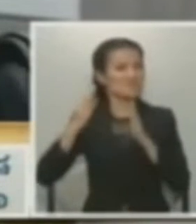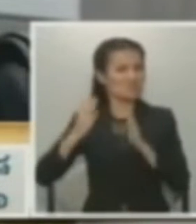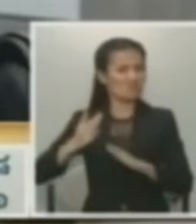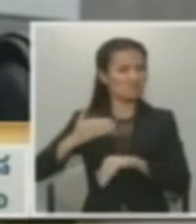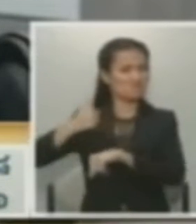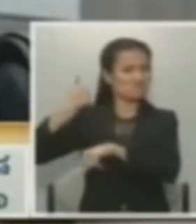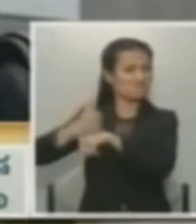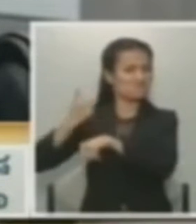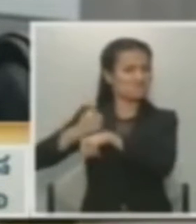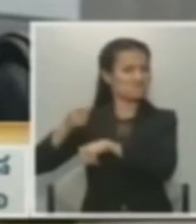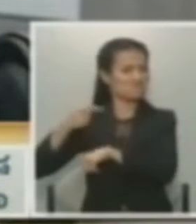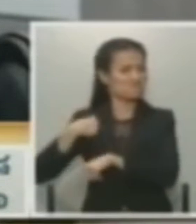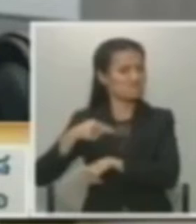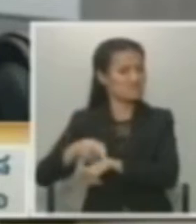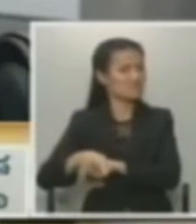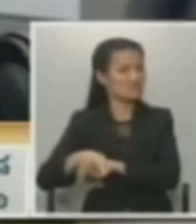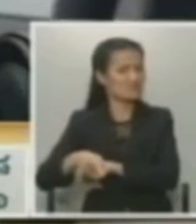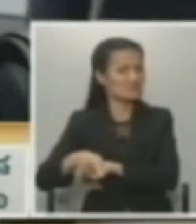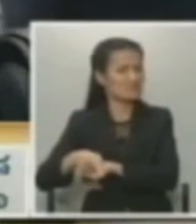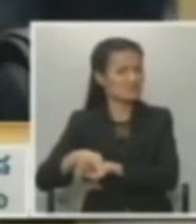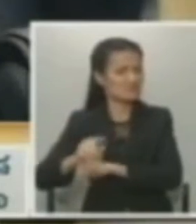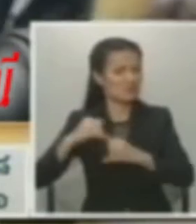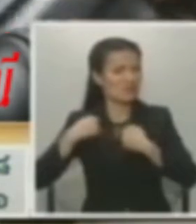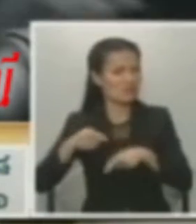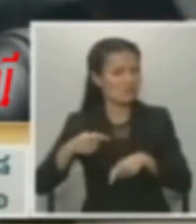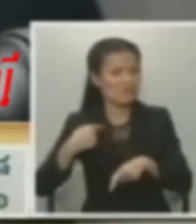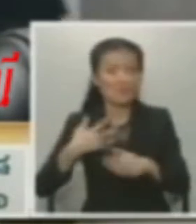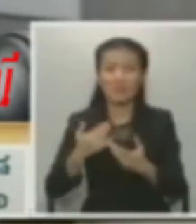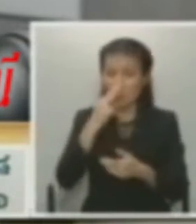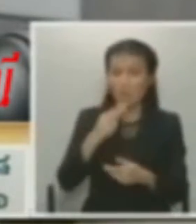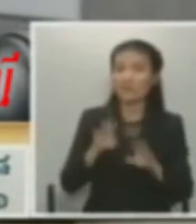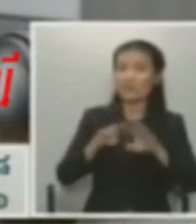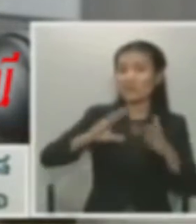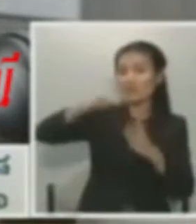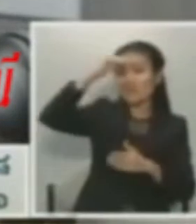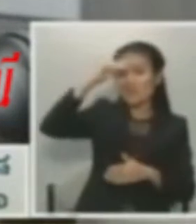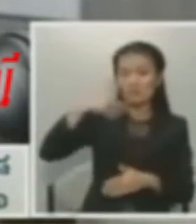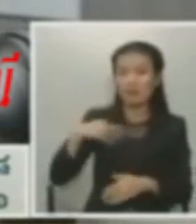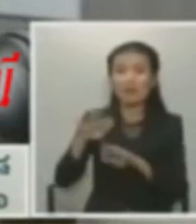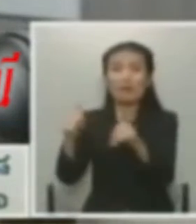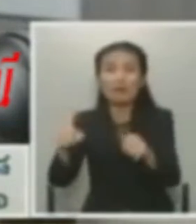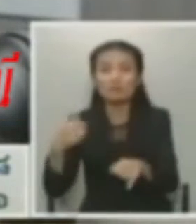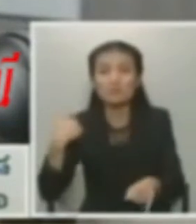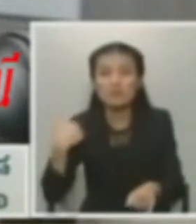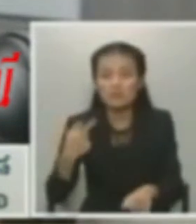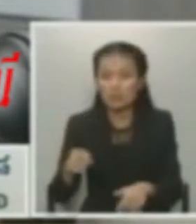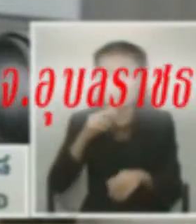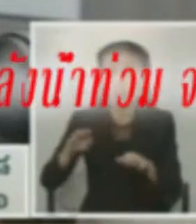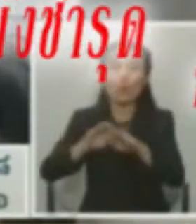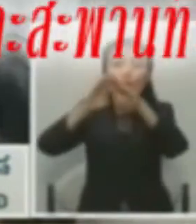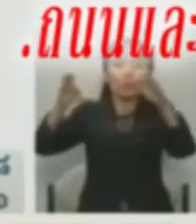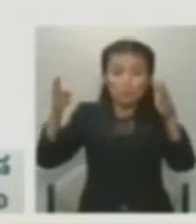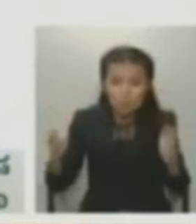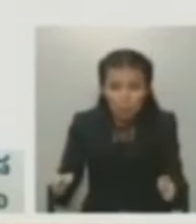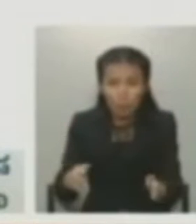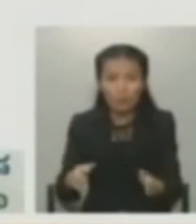ไหนนี่ขนาดเด็กนักเรียนยังเล่นนะท่านประธานนะมันน่าเกลียดอ้างว่าใหญ่มากไม่มีใครกล้าจับเลยตู้สล็อตเฉพาะอำเ